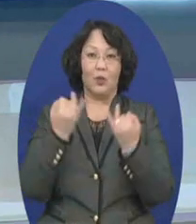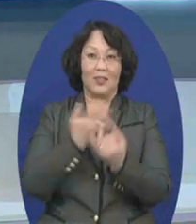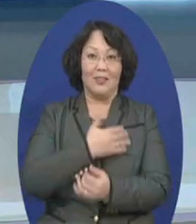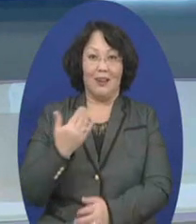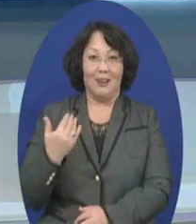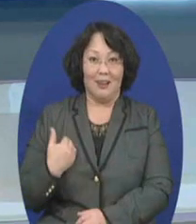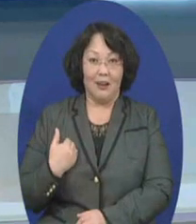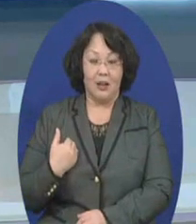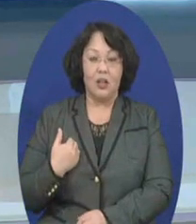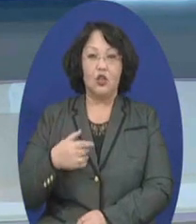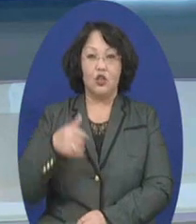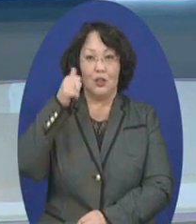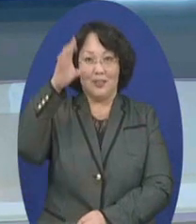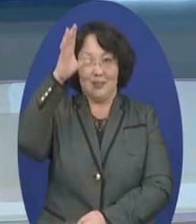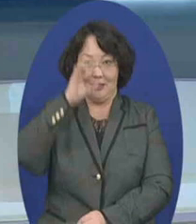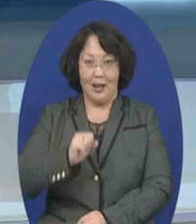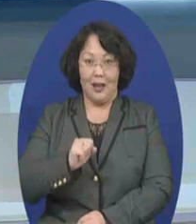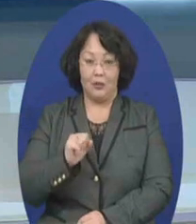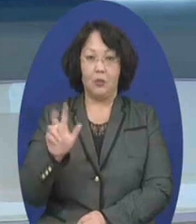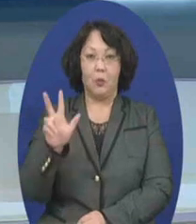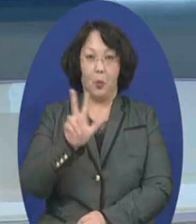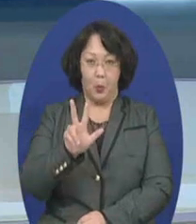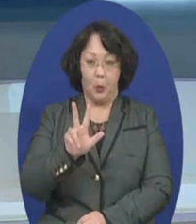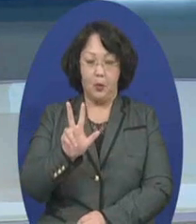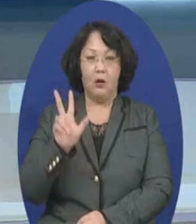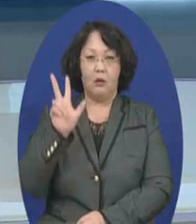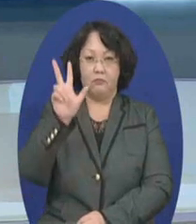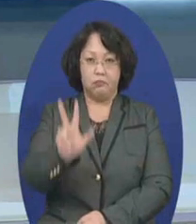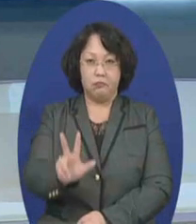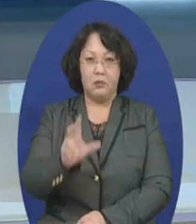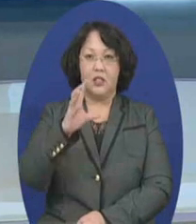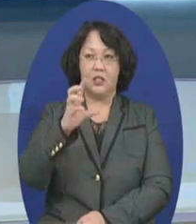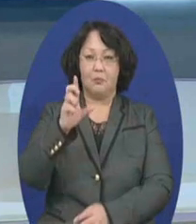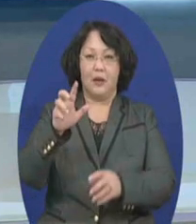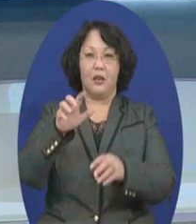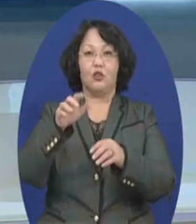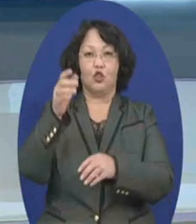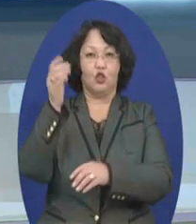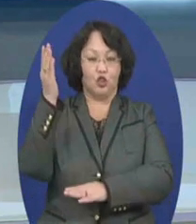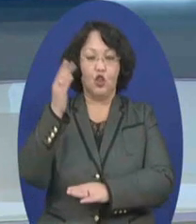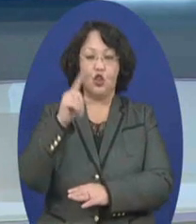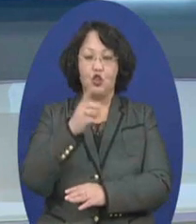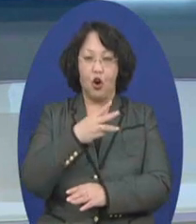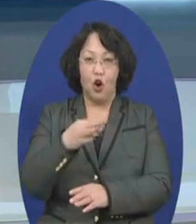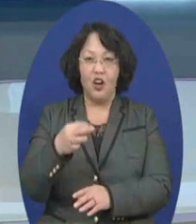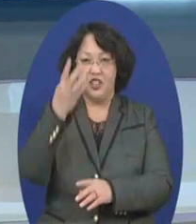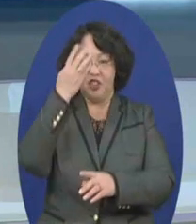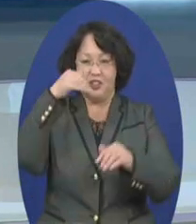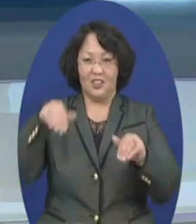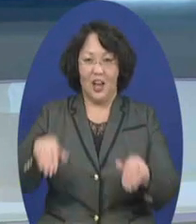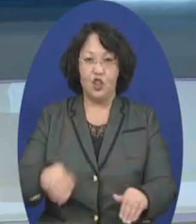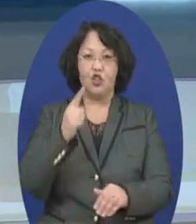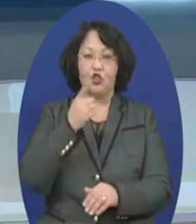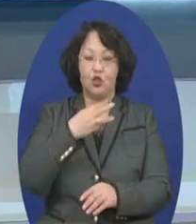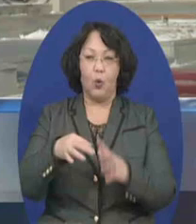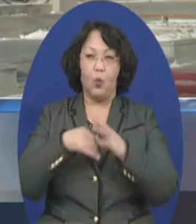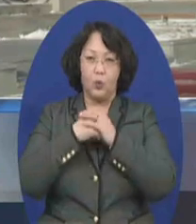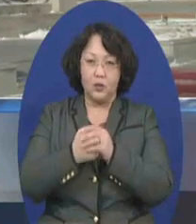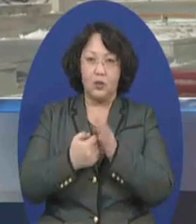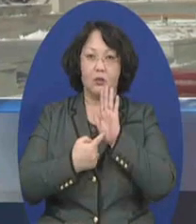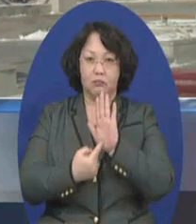Монгол улсын ерөнхий сайд Оюун Эрдэнэ нар Жанжин Сүхбаатарын хөшөөнд цэцэг үргэж их эзэн Чингис хааны хөшөөнд хүндэтгэл үзүүллээ.